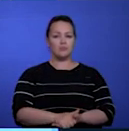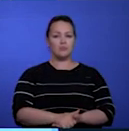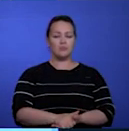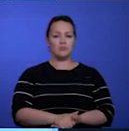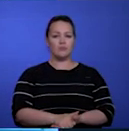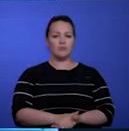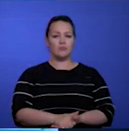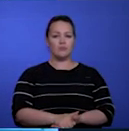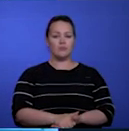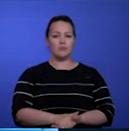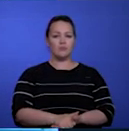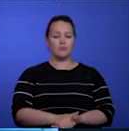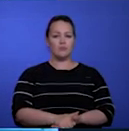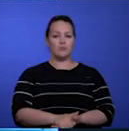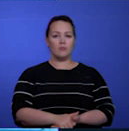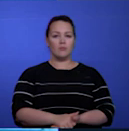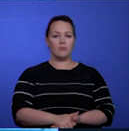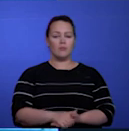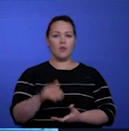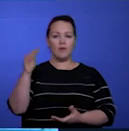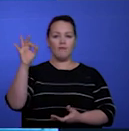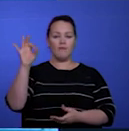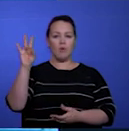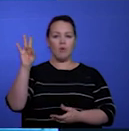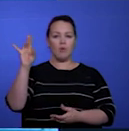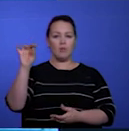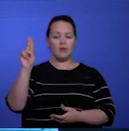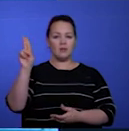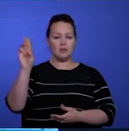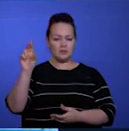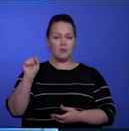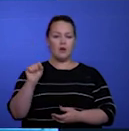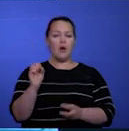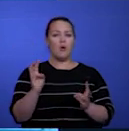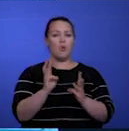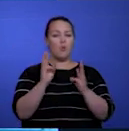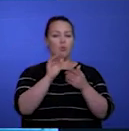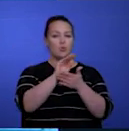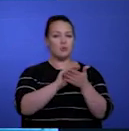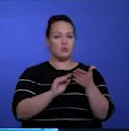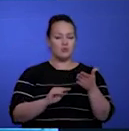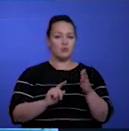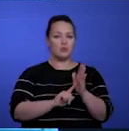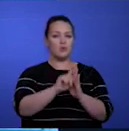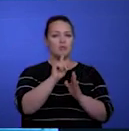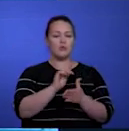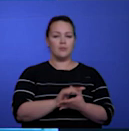займемся фонетическим разбором запишите пожалуйста огонь сначала